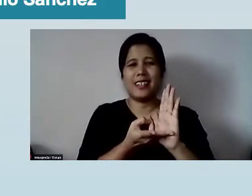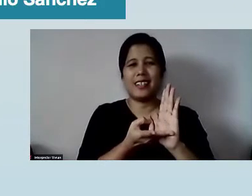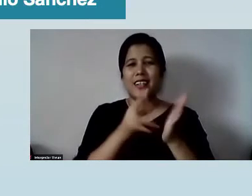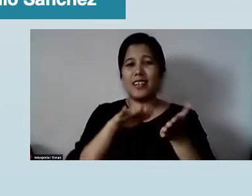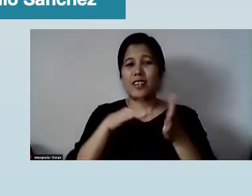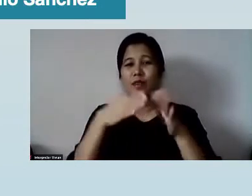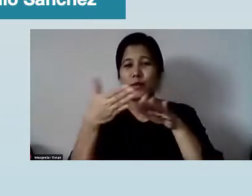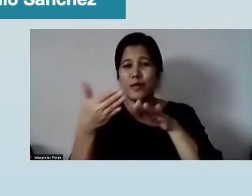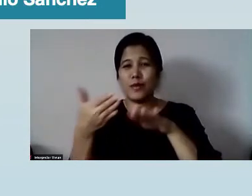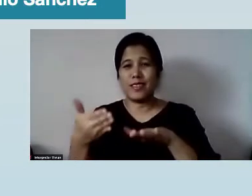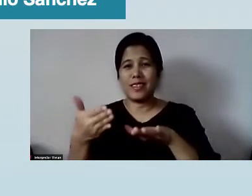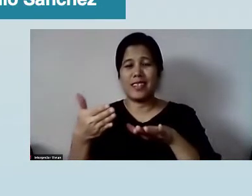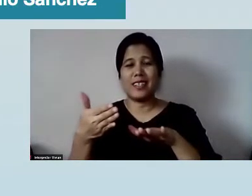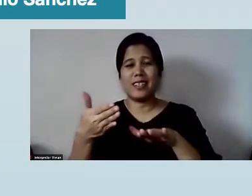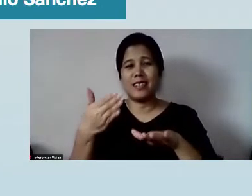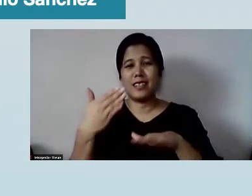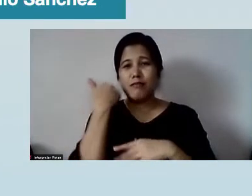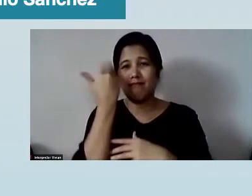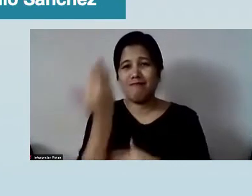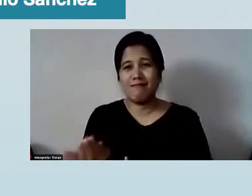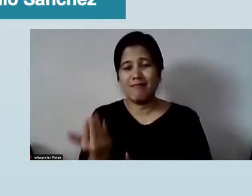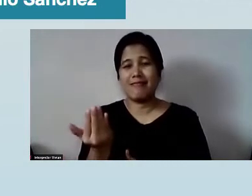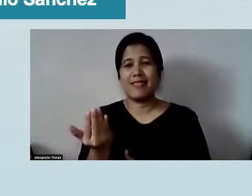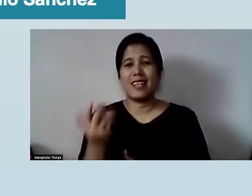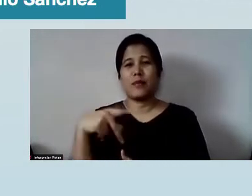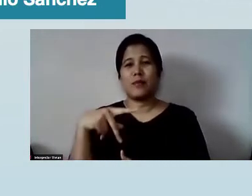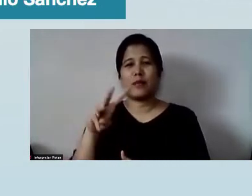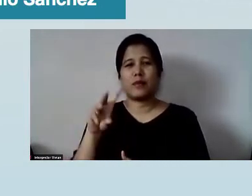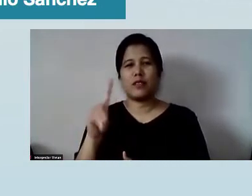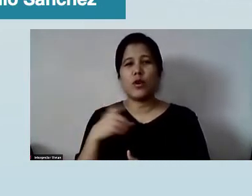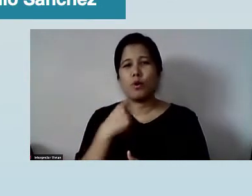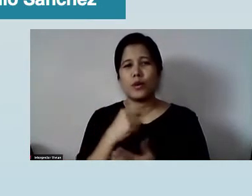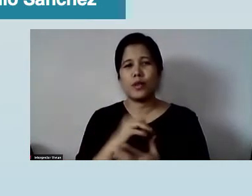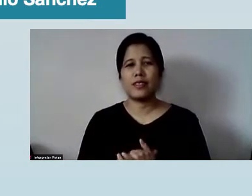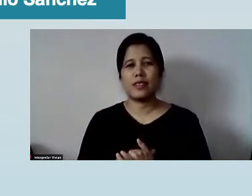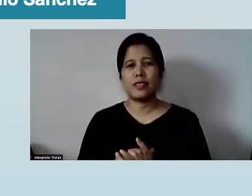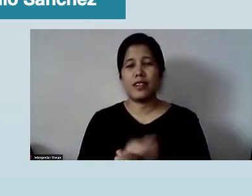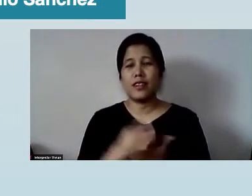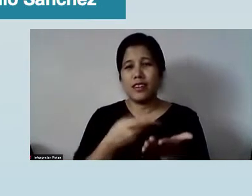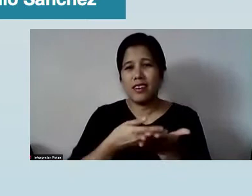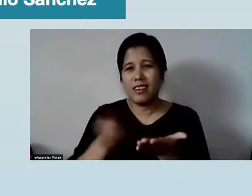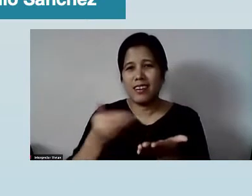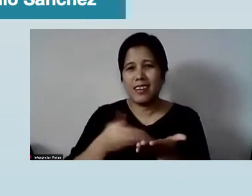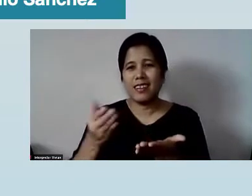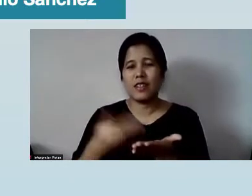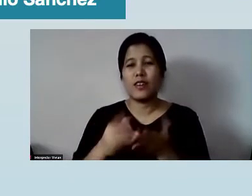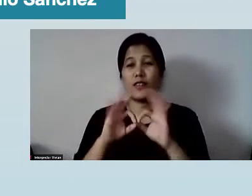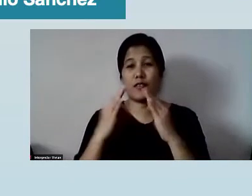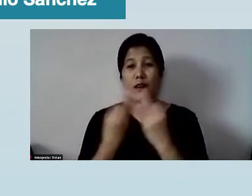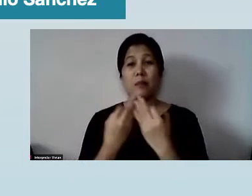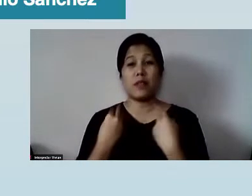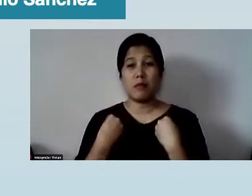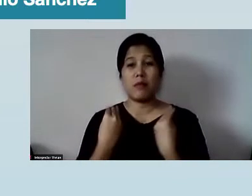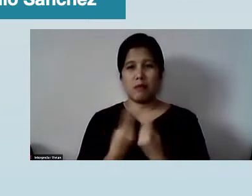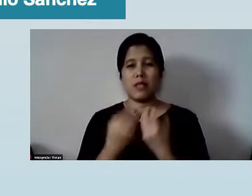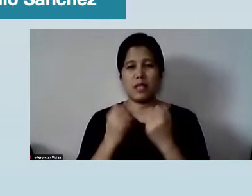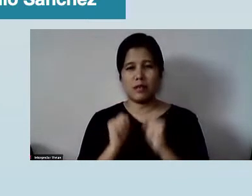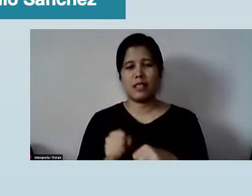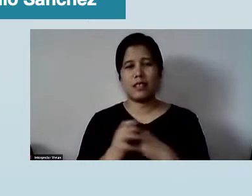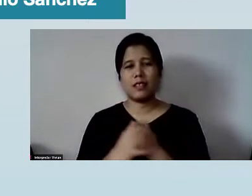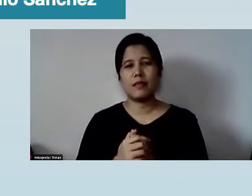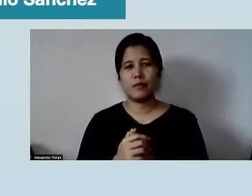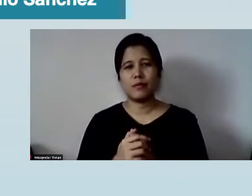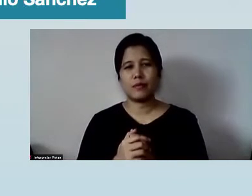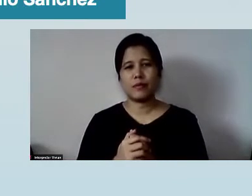with disability. So sino po ang pwede mag-claim noon? Siyempre yung gumastos na family member or a friend, sino man yan.